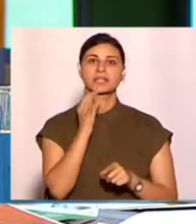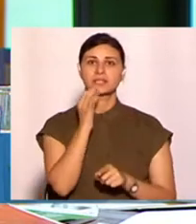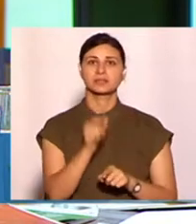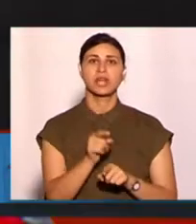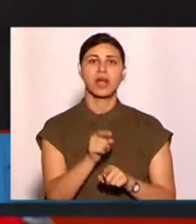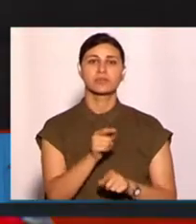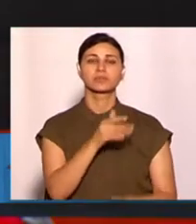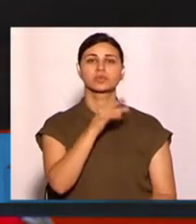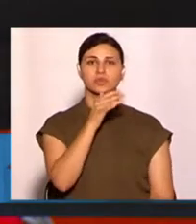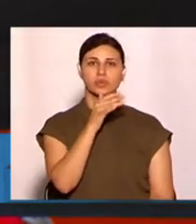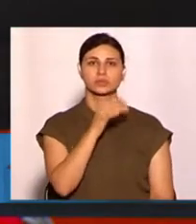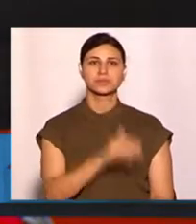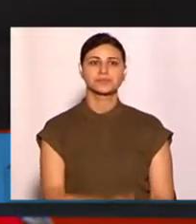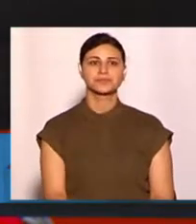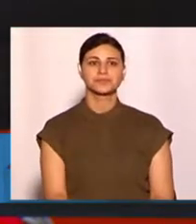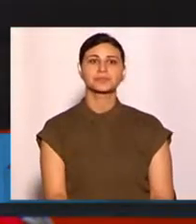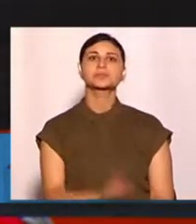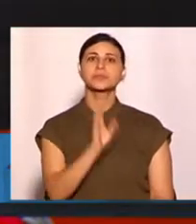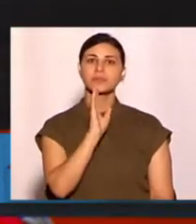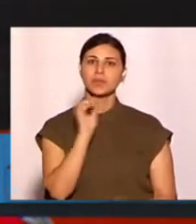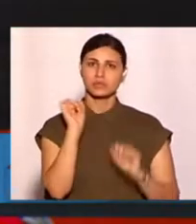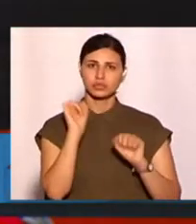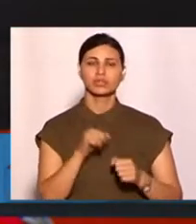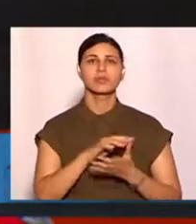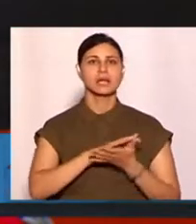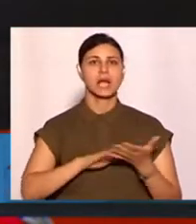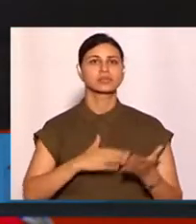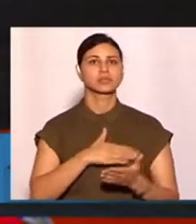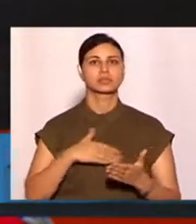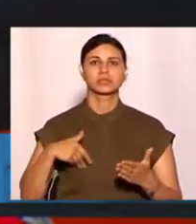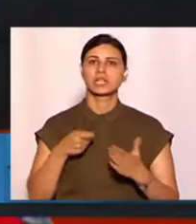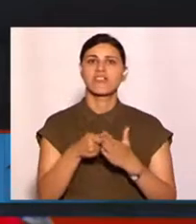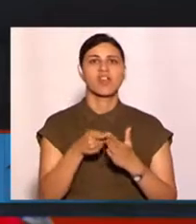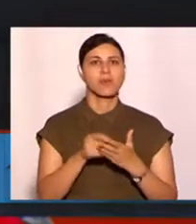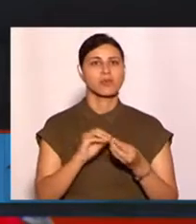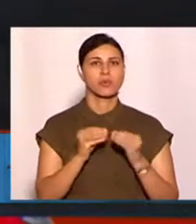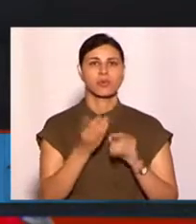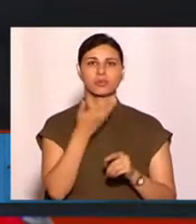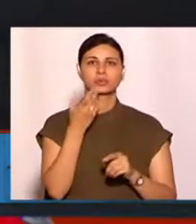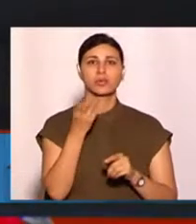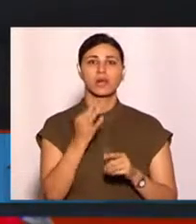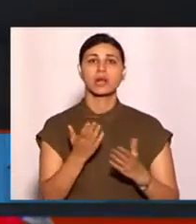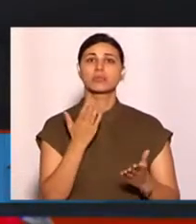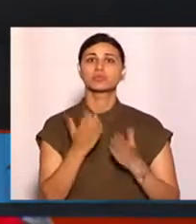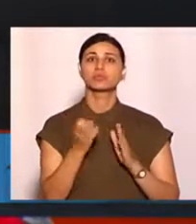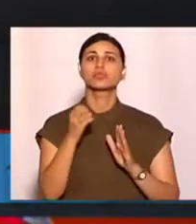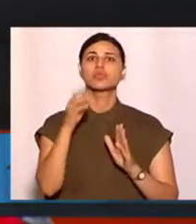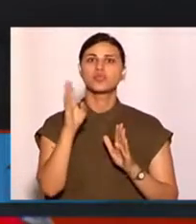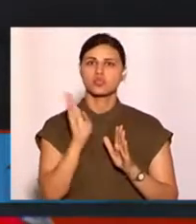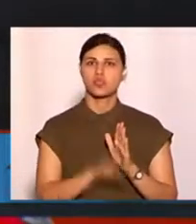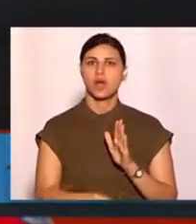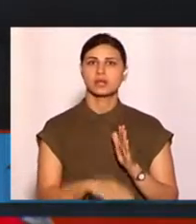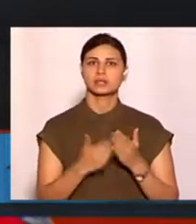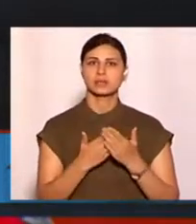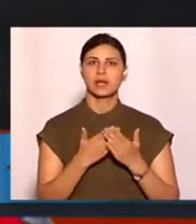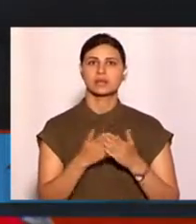ამ პროცესის განმავლობაში ქალმა შეიძლება გააგრძელოს ბუნებრივი კვება. მაგრამ თუ პროცესი გაღრმავდა და ამას ყურადღება